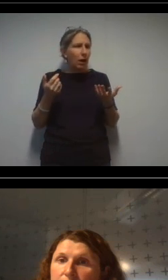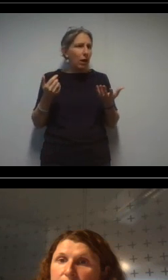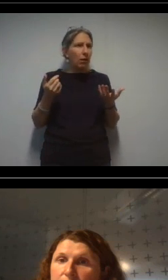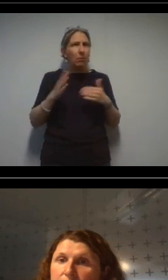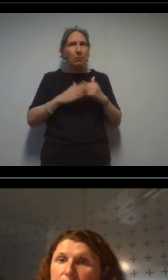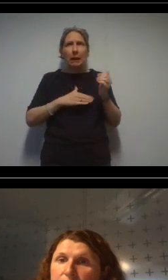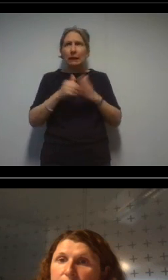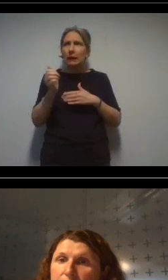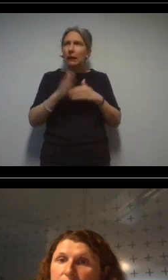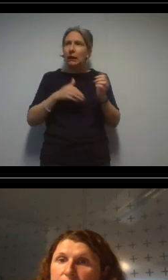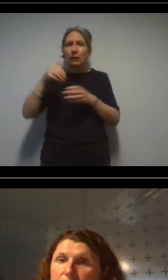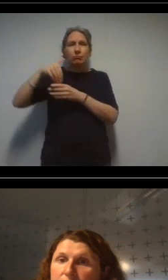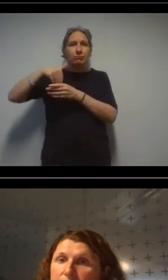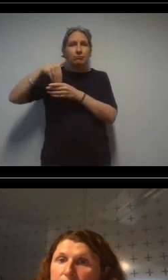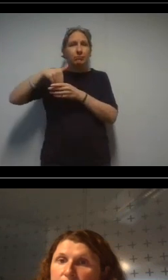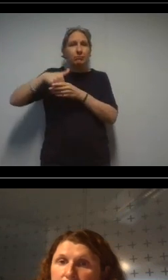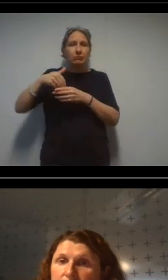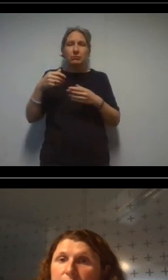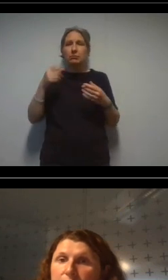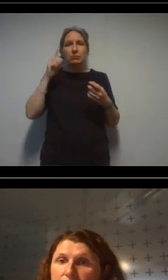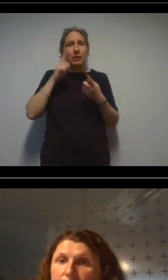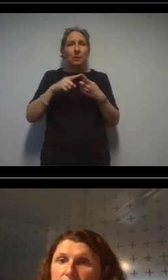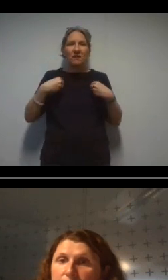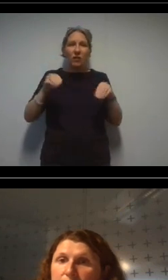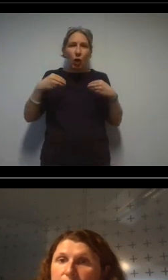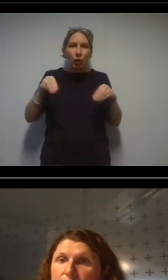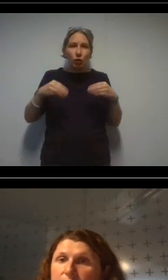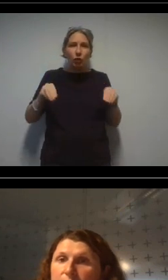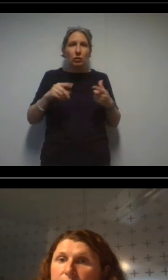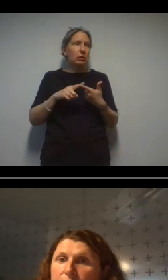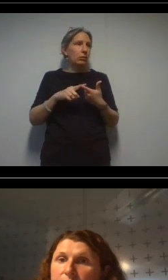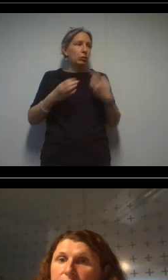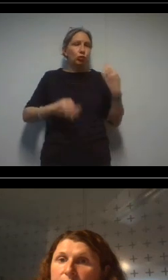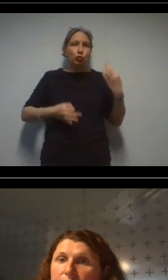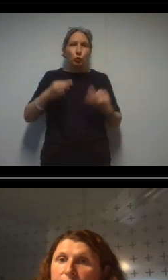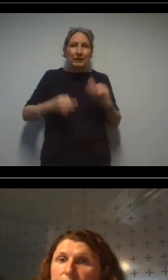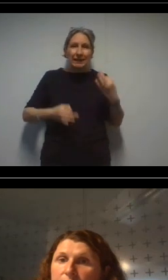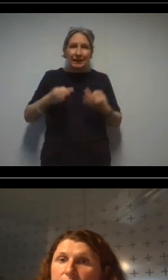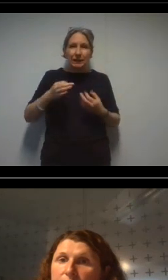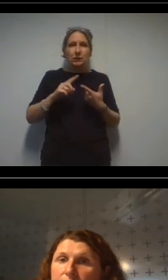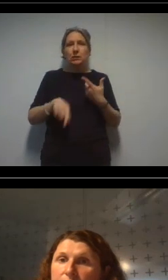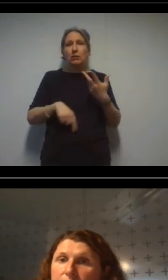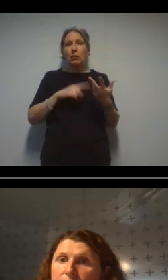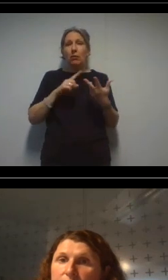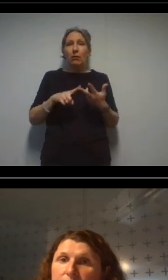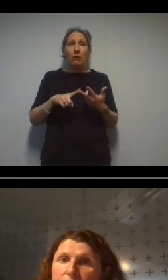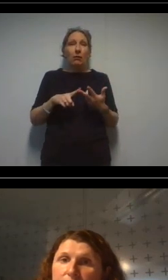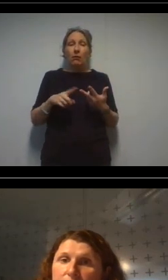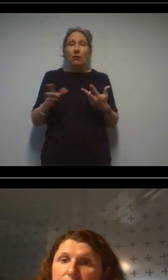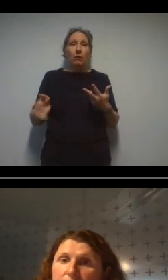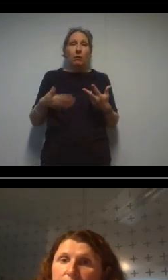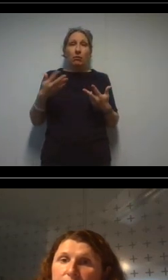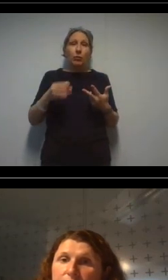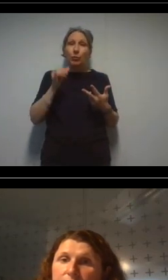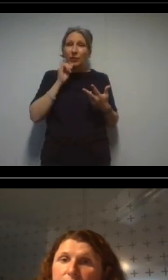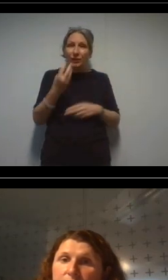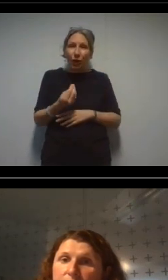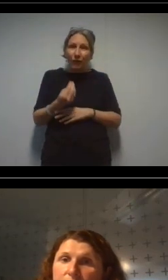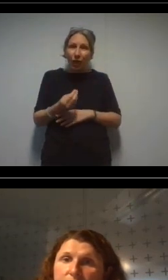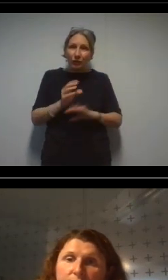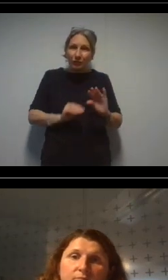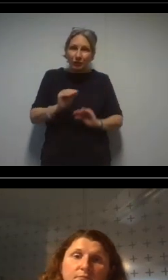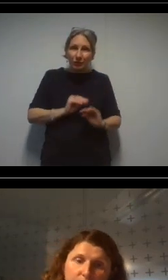métiers de la vente, c'est quoi les métiers de juriste, c'est quoi les métiers dans la petite enfance, c'est quoi les métiers autour